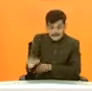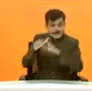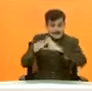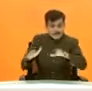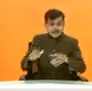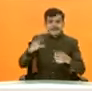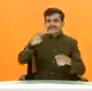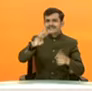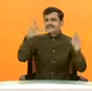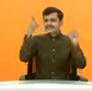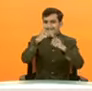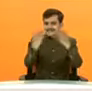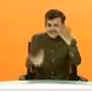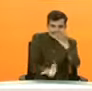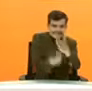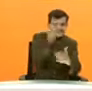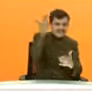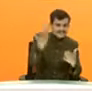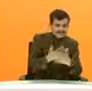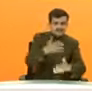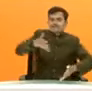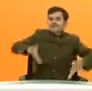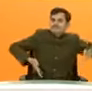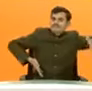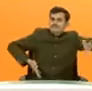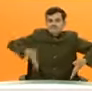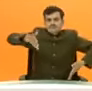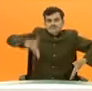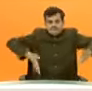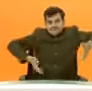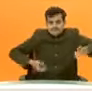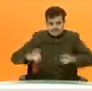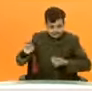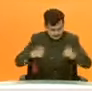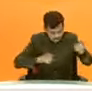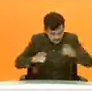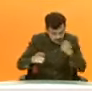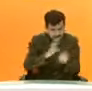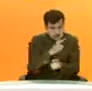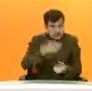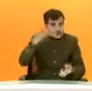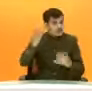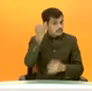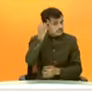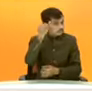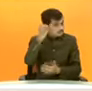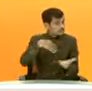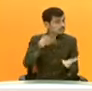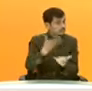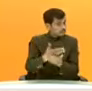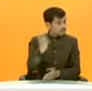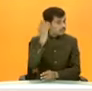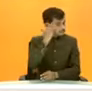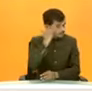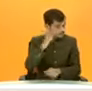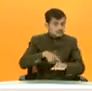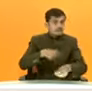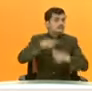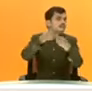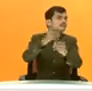3D प्रिंटर्स और रोबोटिक कारों के साथ ही दूसरी इनोवेटिव चीजों के बारे में जानने का मौका मिला